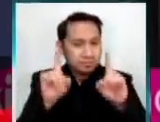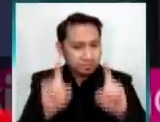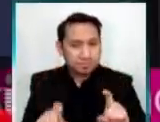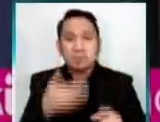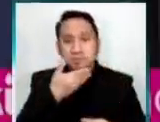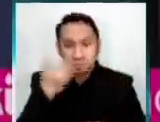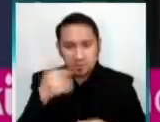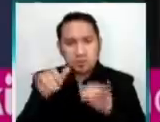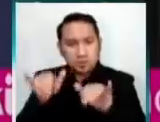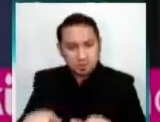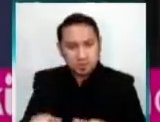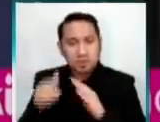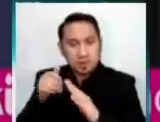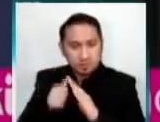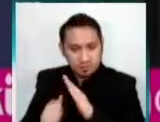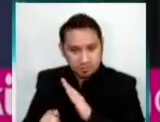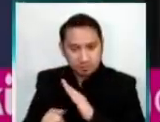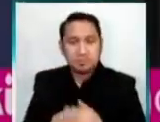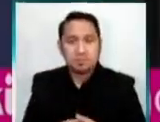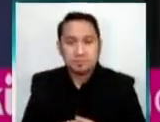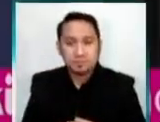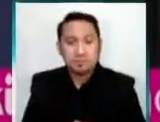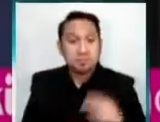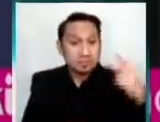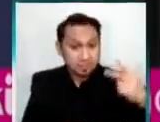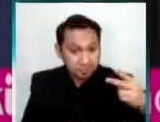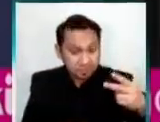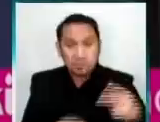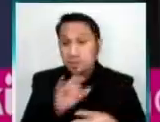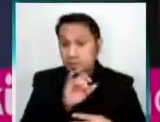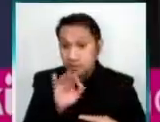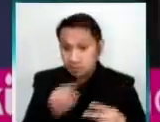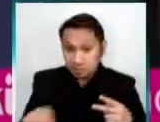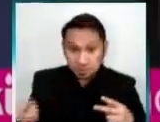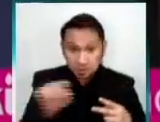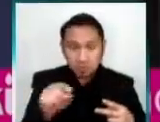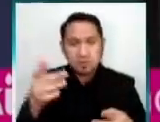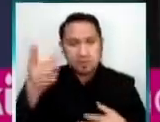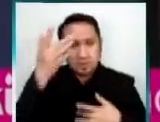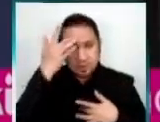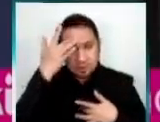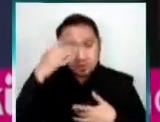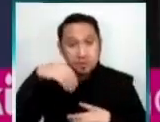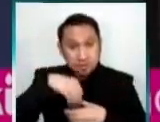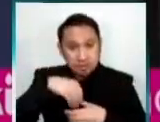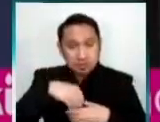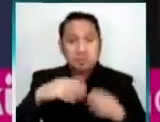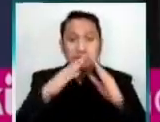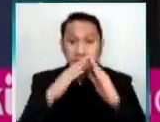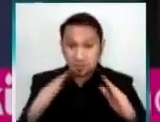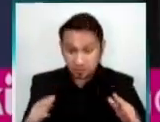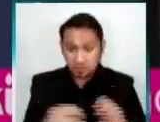muna at mag-isolate. Pangalawa, kung meron ng karamdaman sa loob ng inyong bahay, ay kung